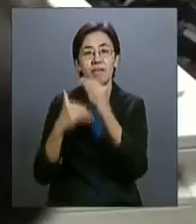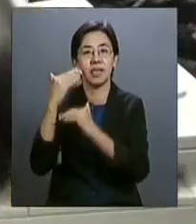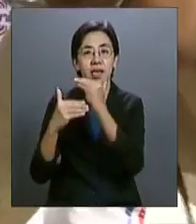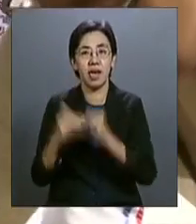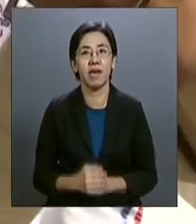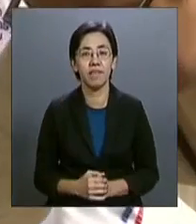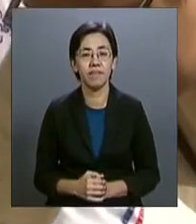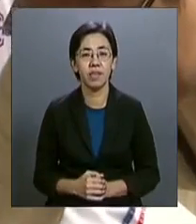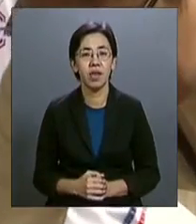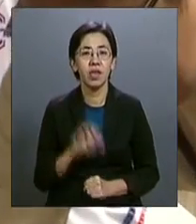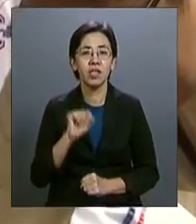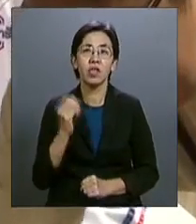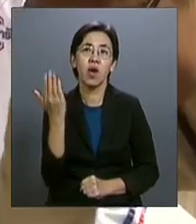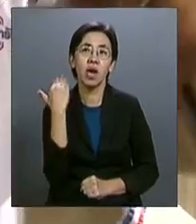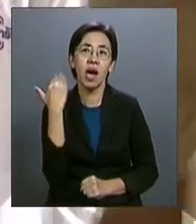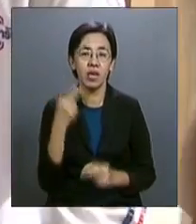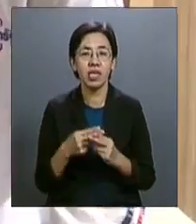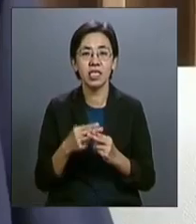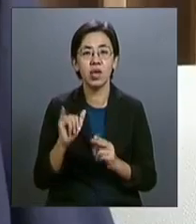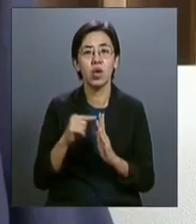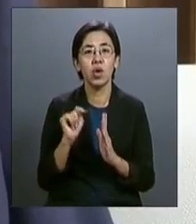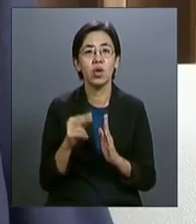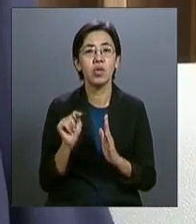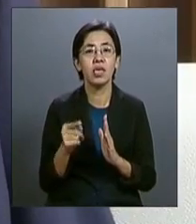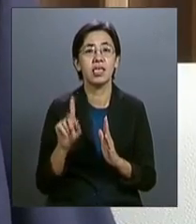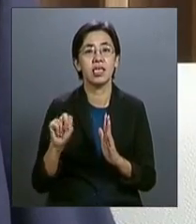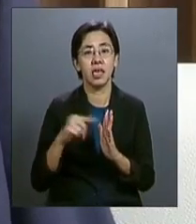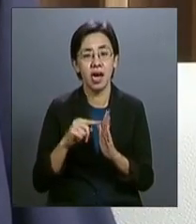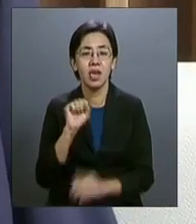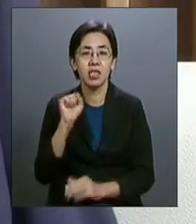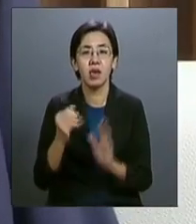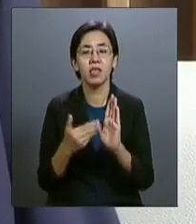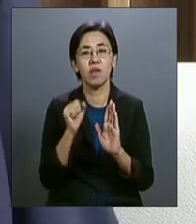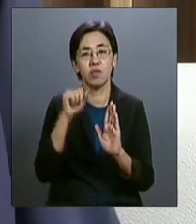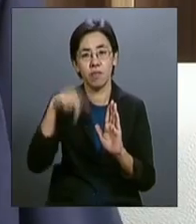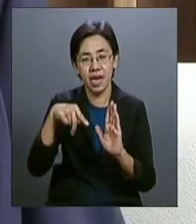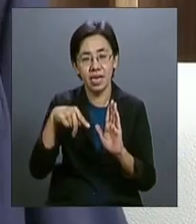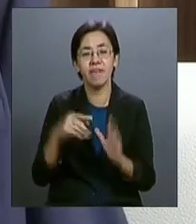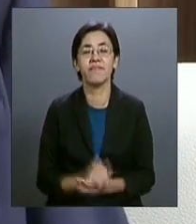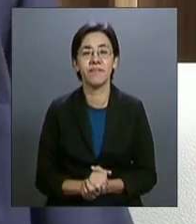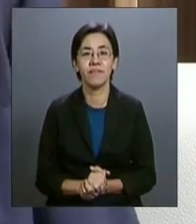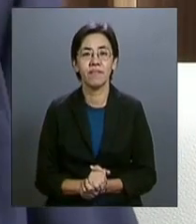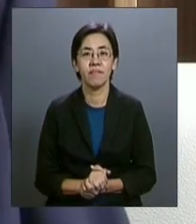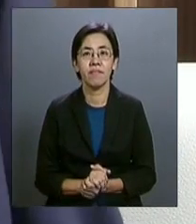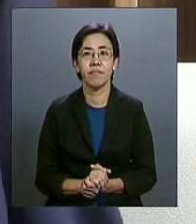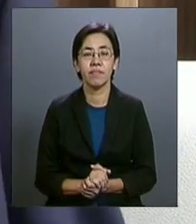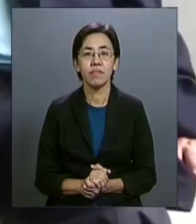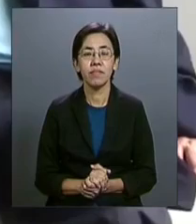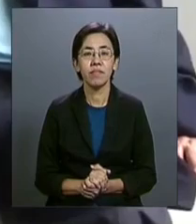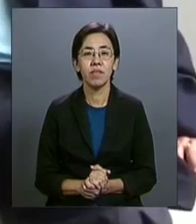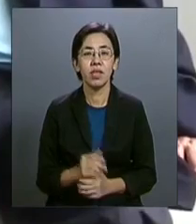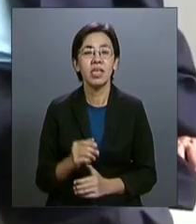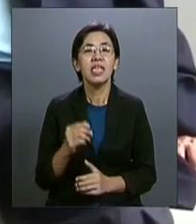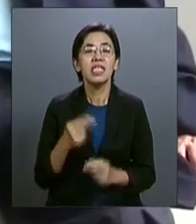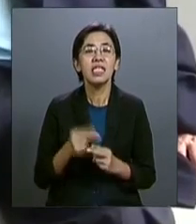และอดีตส.ส.อย่างนายยุทธนาโพธสุธนอดีตส.ส.สุพรรณบุรีพรรคชาติไทยพัฒนาและนายธวัชชัยสัจกุลหรือว่าบิ๊กห